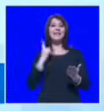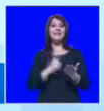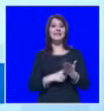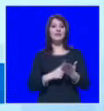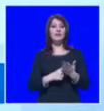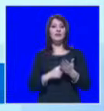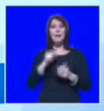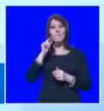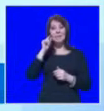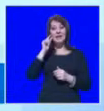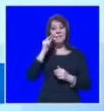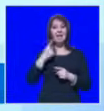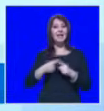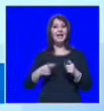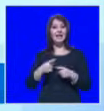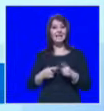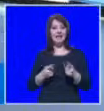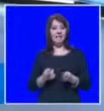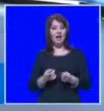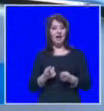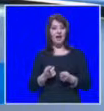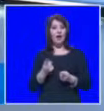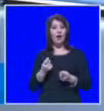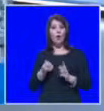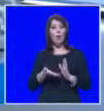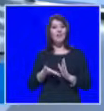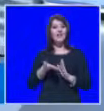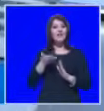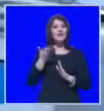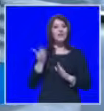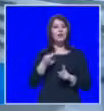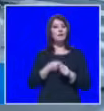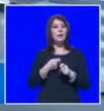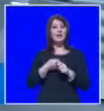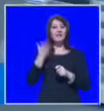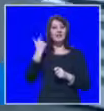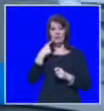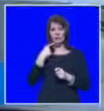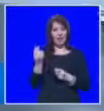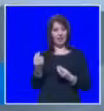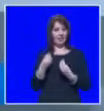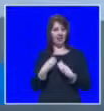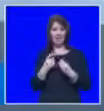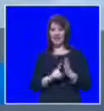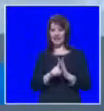минимални резерви. Които... Дава ли вече резултат увеличението, което направихте миналата година? За сега